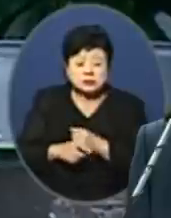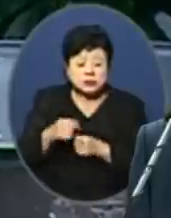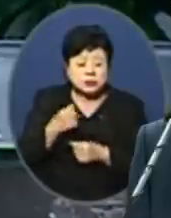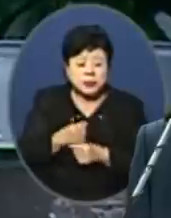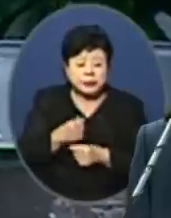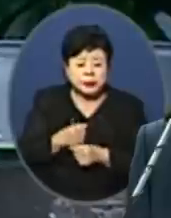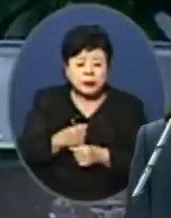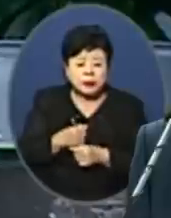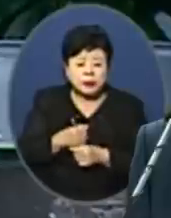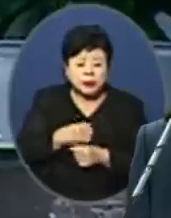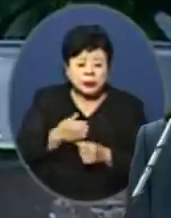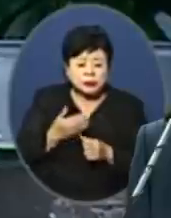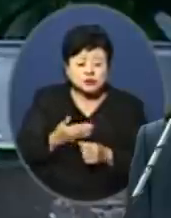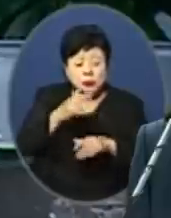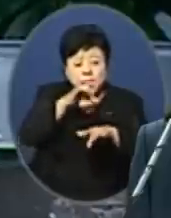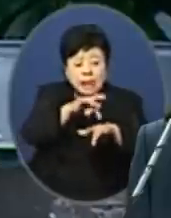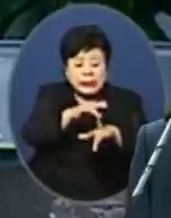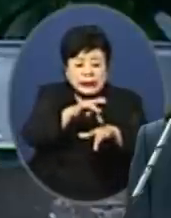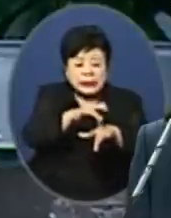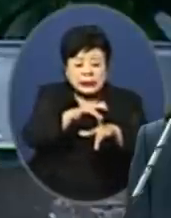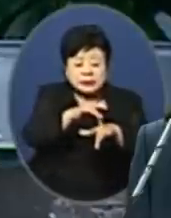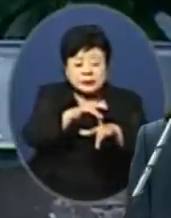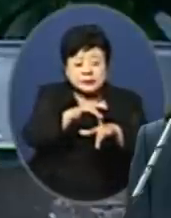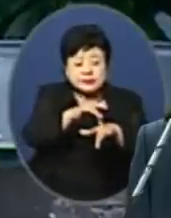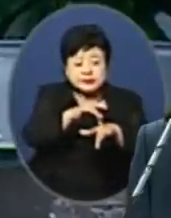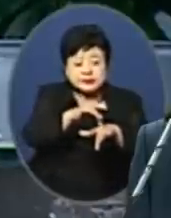여러분을 괴롭히는 마귀들은 다